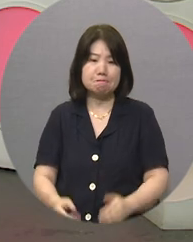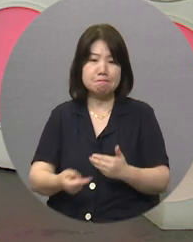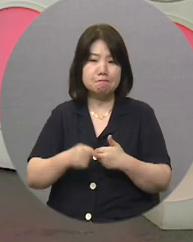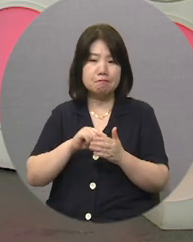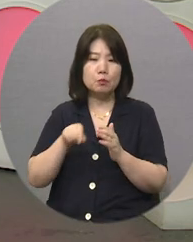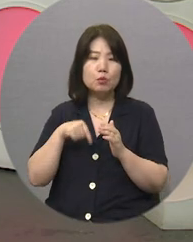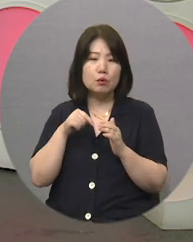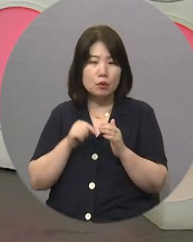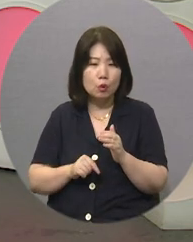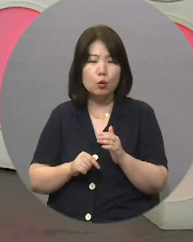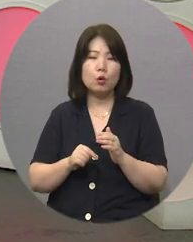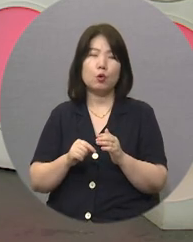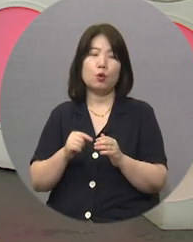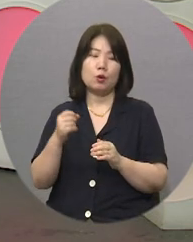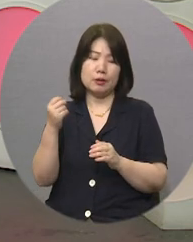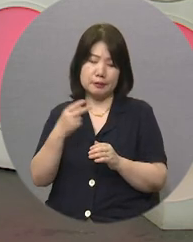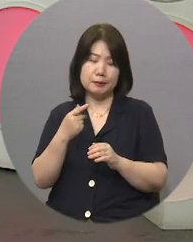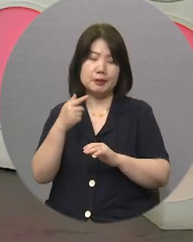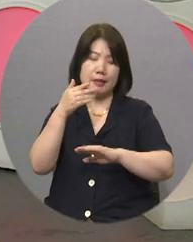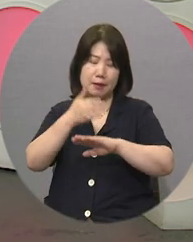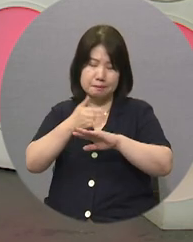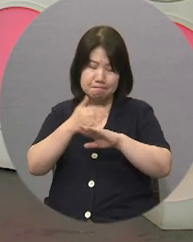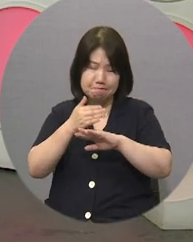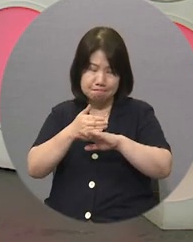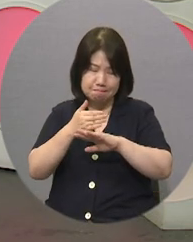또 한 번 감사 인사를